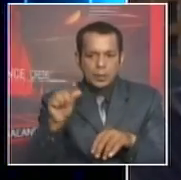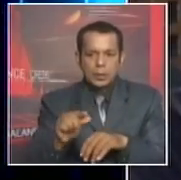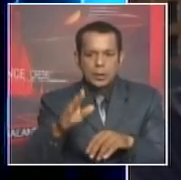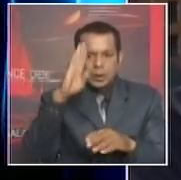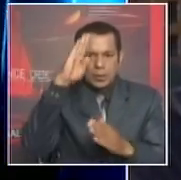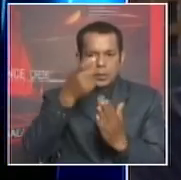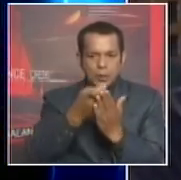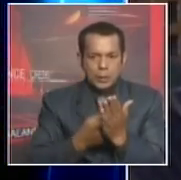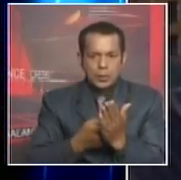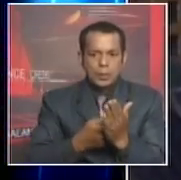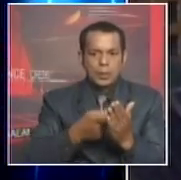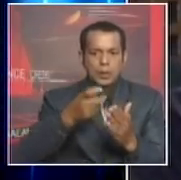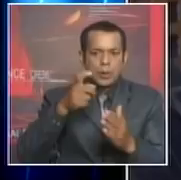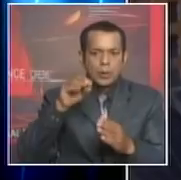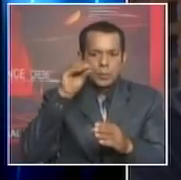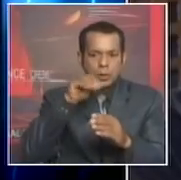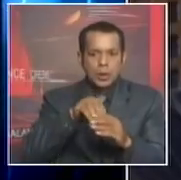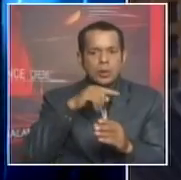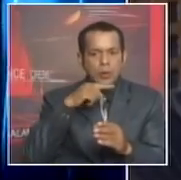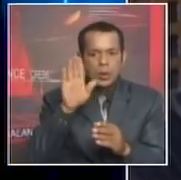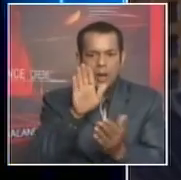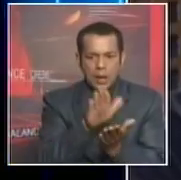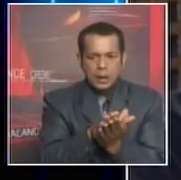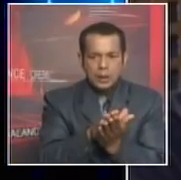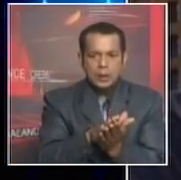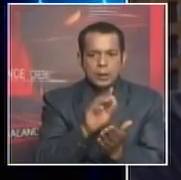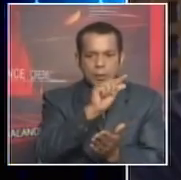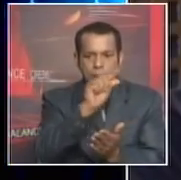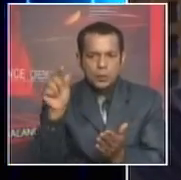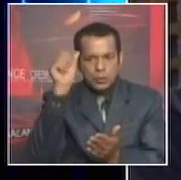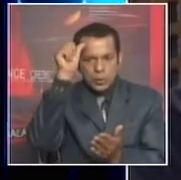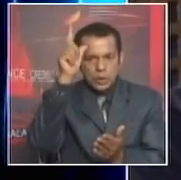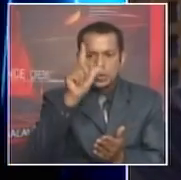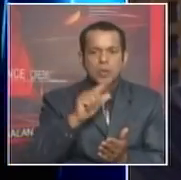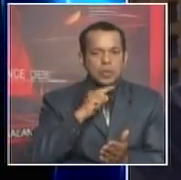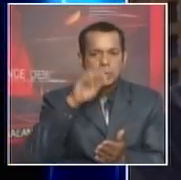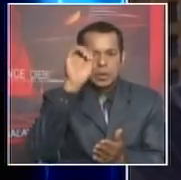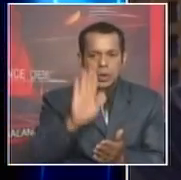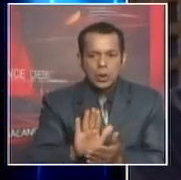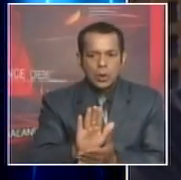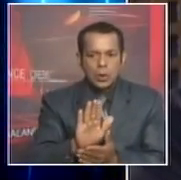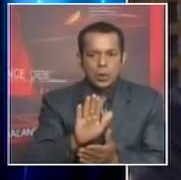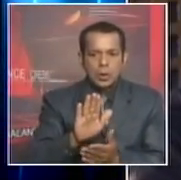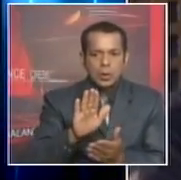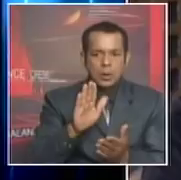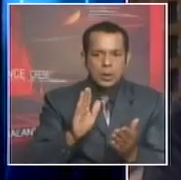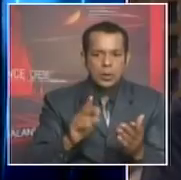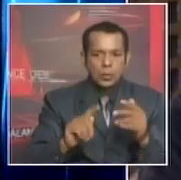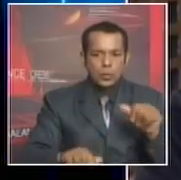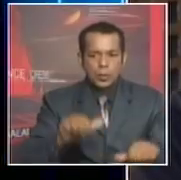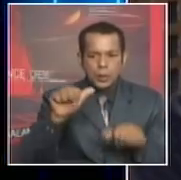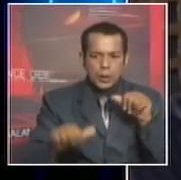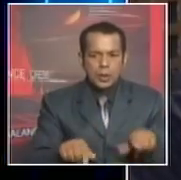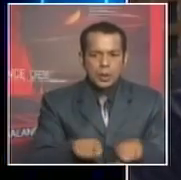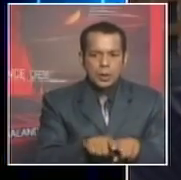संविधानको धारा 56(5) व्यवस्था गरिएको स्वायत्त संरक्षित विशेष क्षेत्रको संवैधानिक परिकल्पनालाई नकार्दै